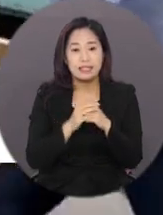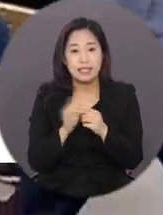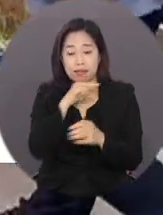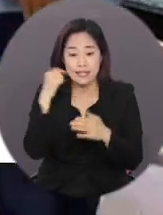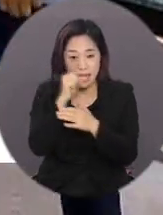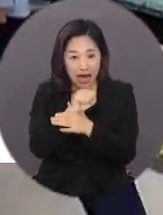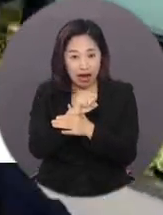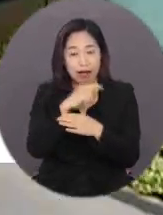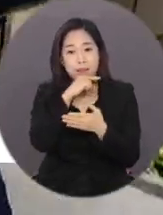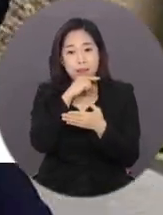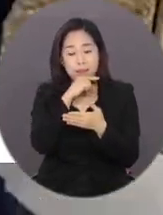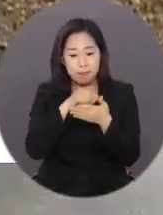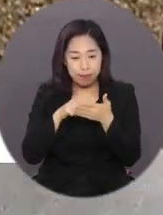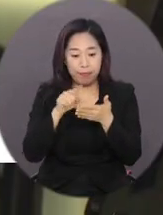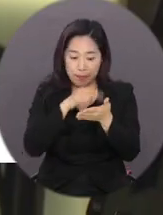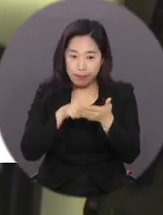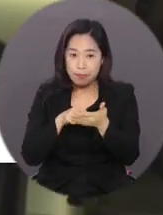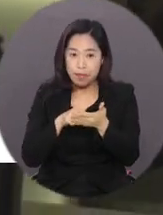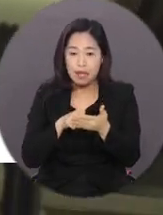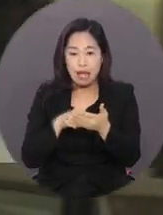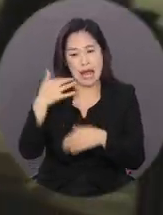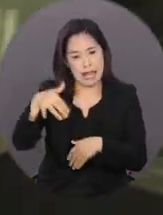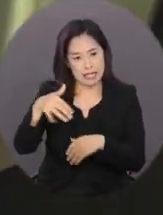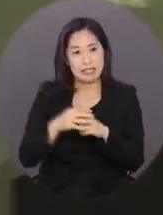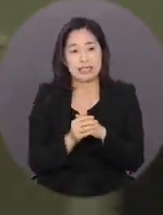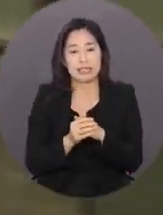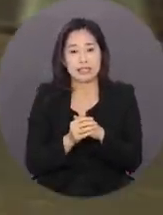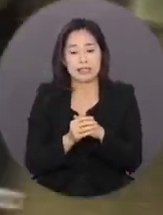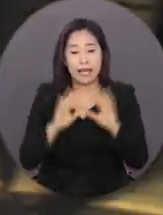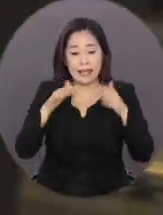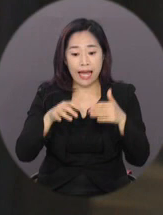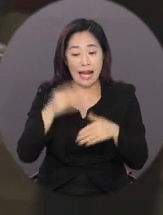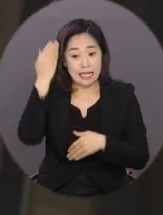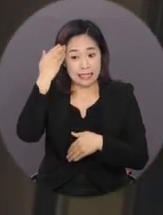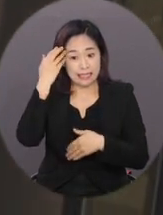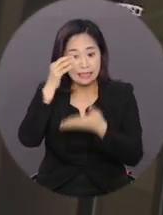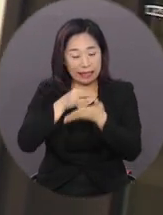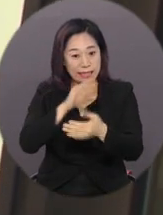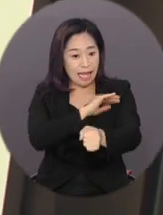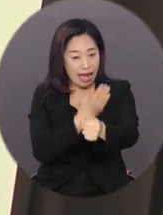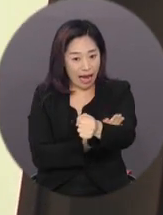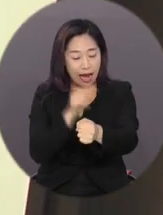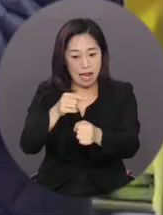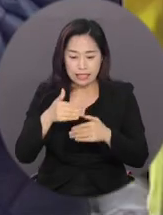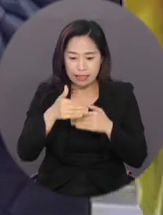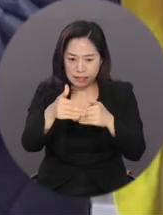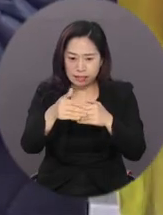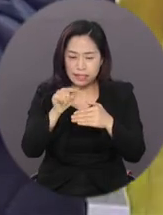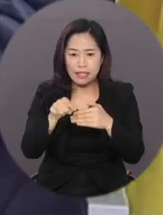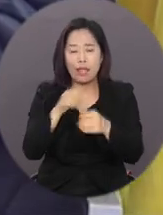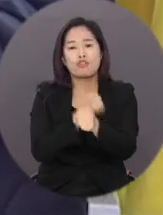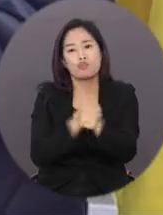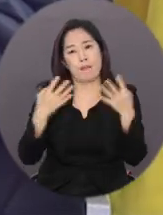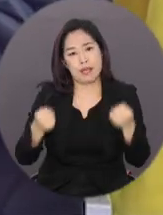않고 있고 오히려 피해자들은 미쓰비시의 국내 지적재산권을 압류하는 절차를 밟아야 하는 수고스러움을